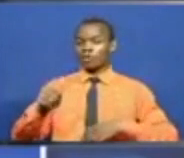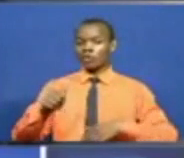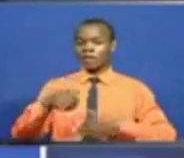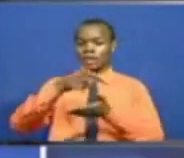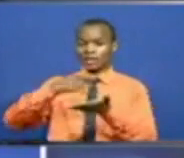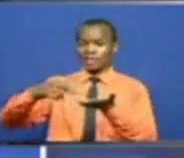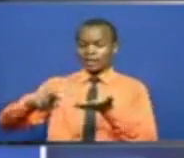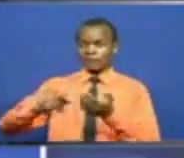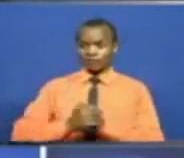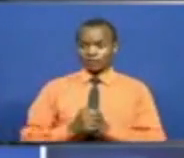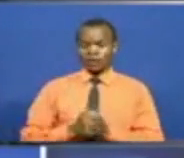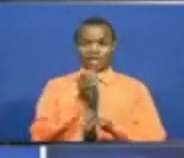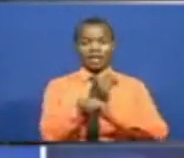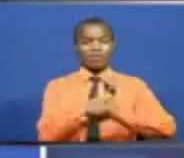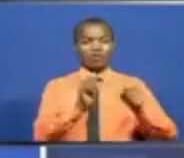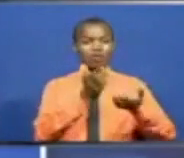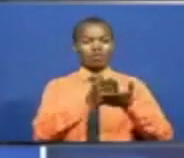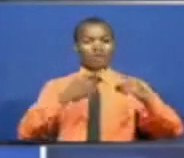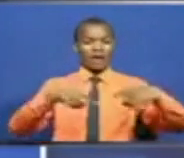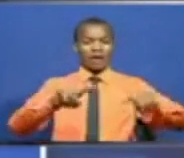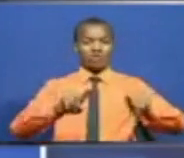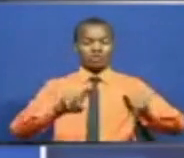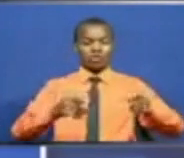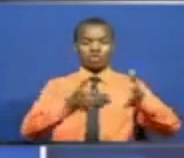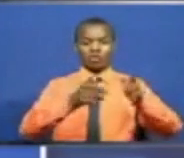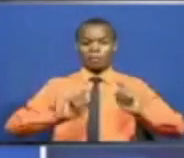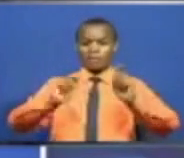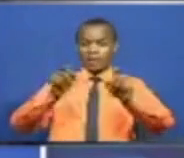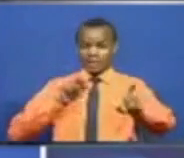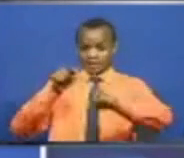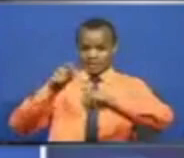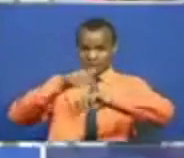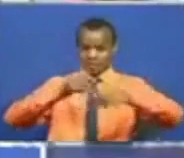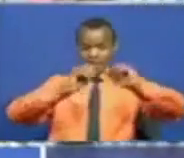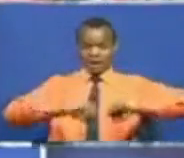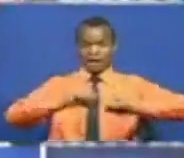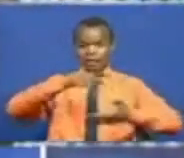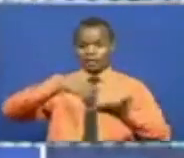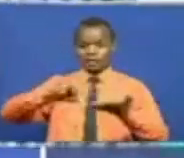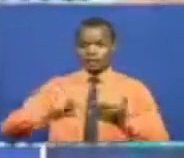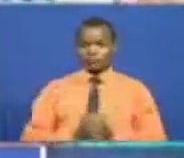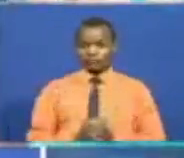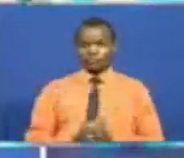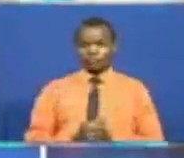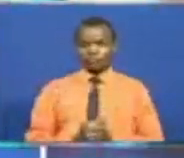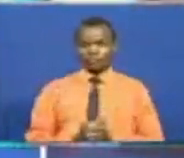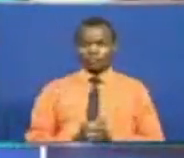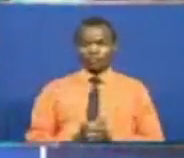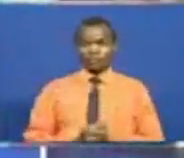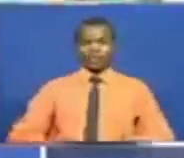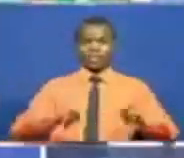call off the strike before the execution of the agreement is done. Matabibu kwa upande mwingine